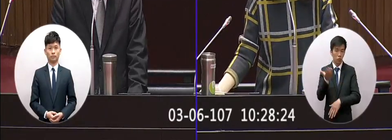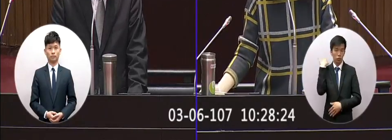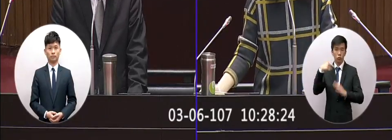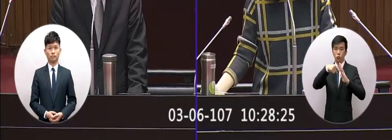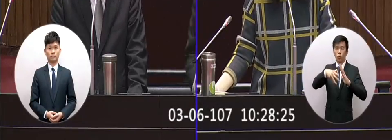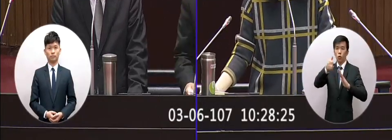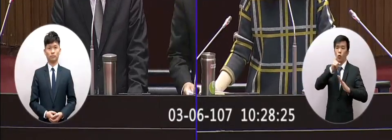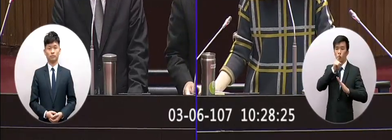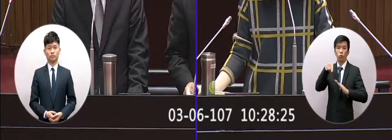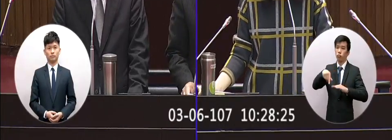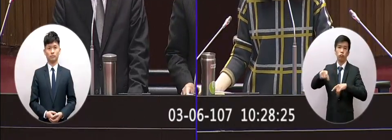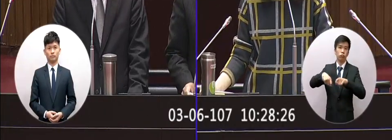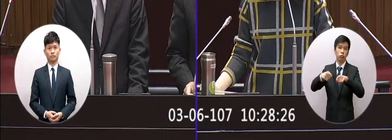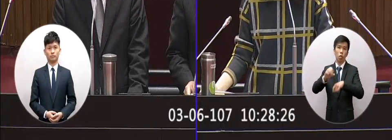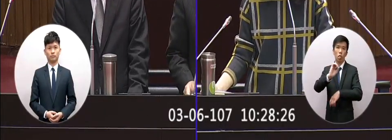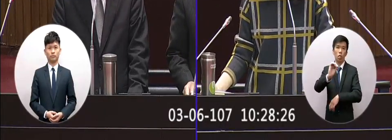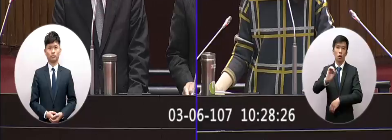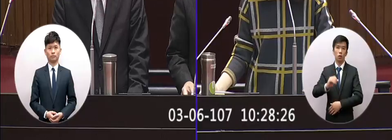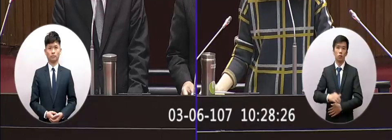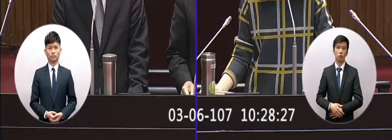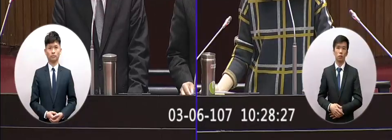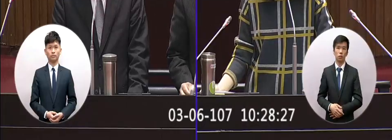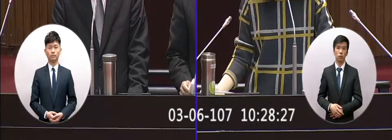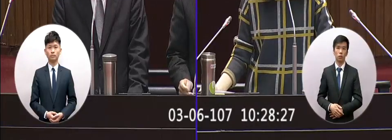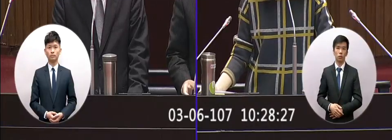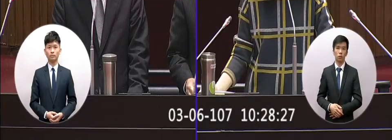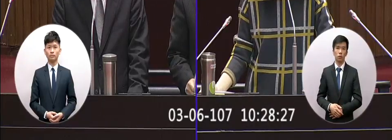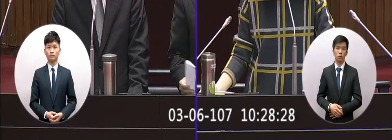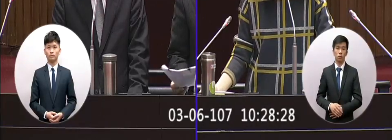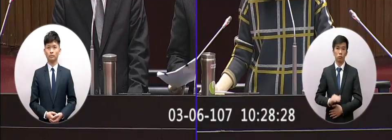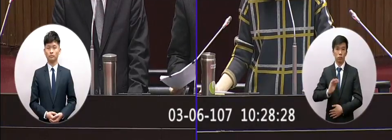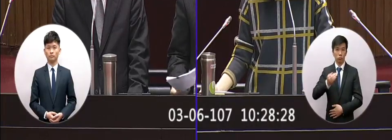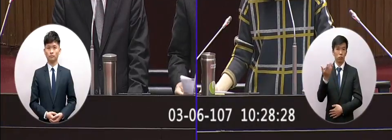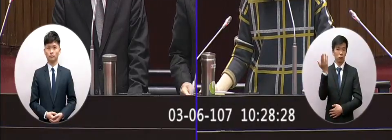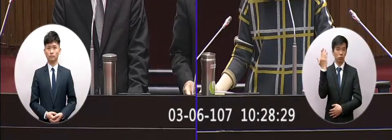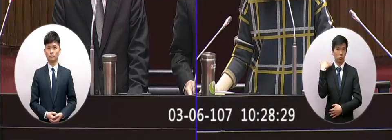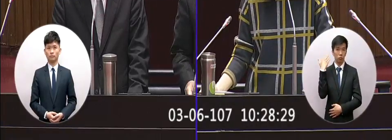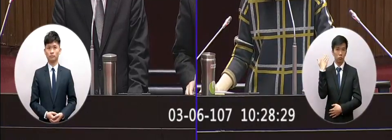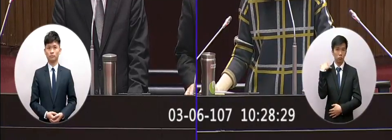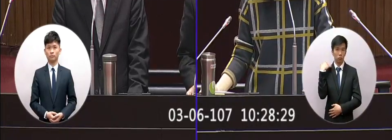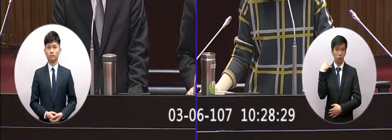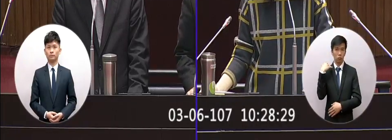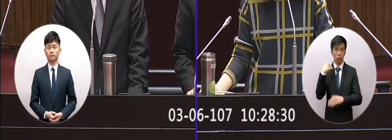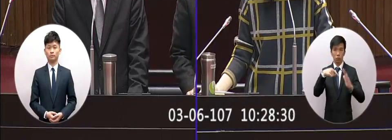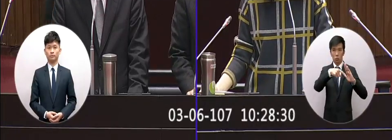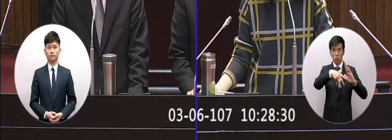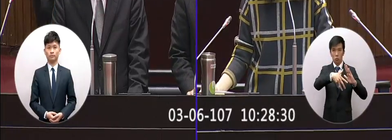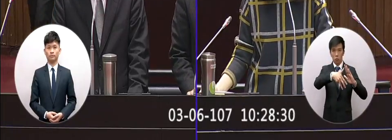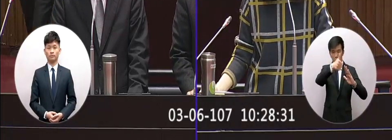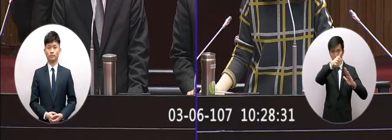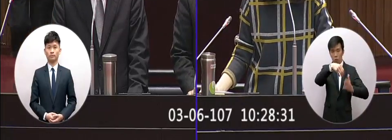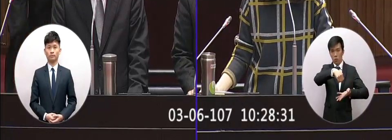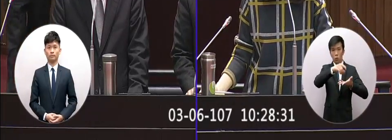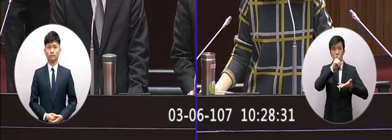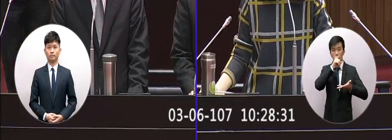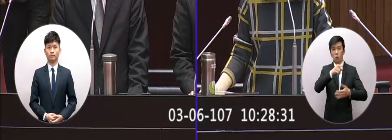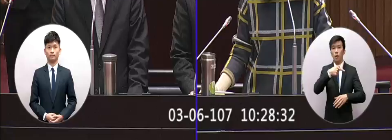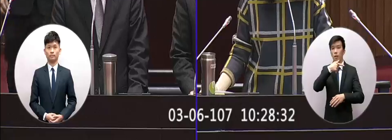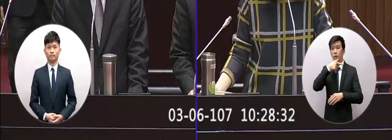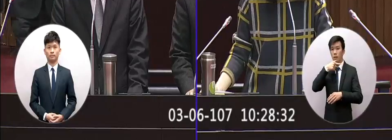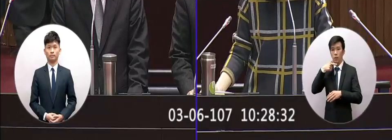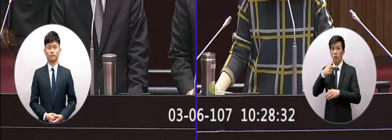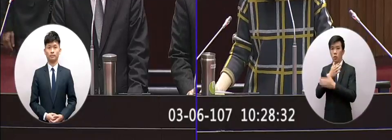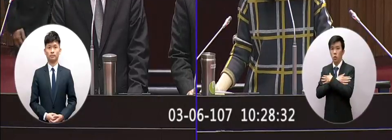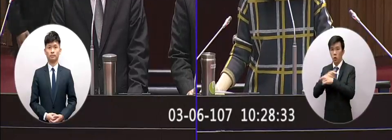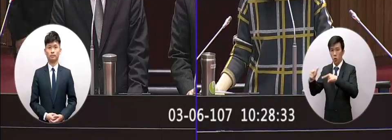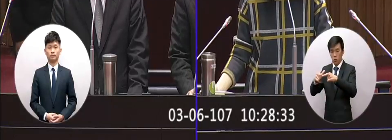划，那前些日子我们这个院长有提出了一个私幼公共化的一个政